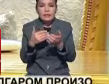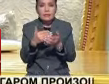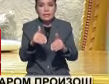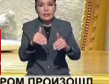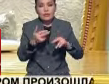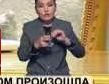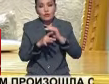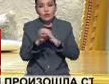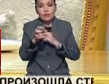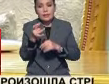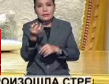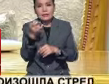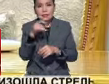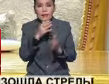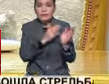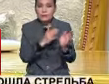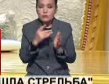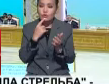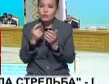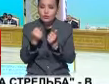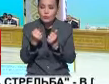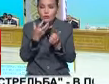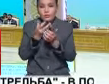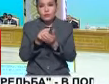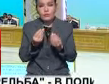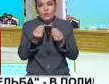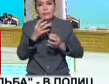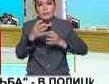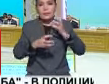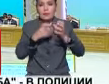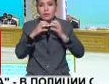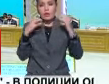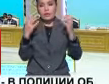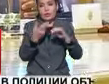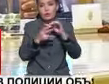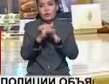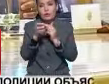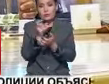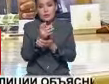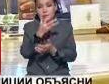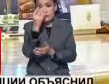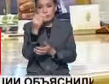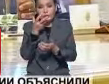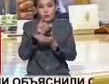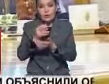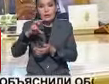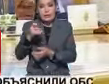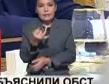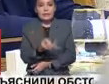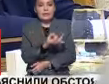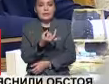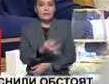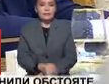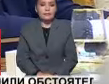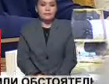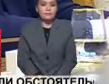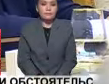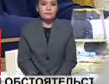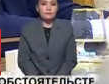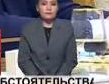не помешало стране последовательно укреплять свой авторитет на международной арене, при этом не забывая о национальных интересах.